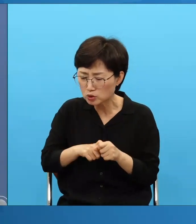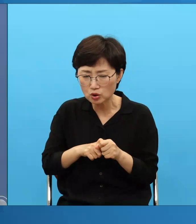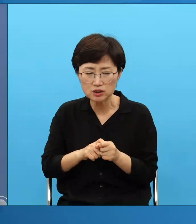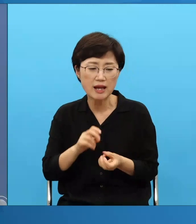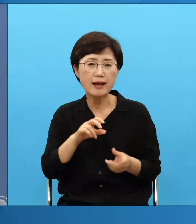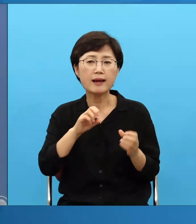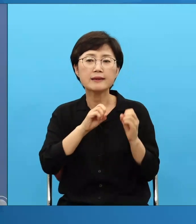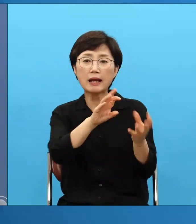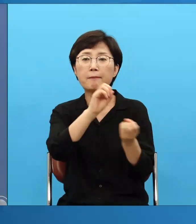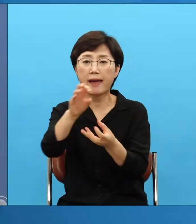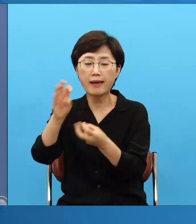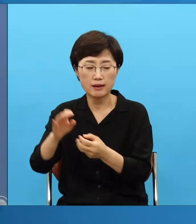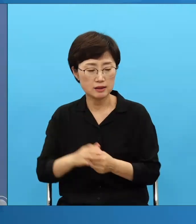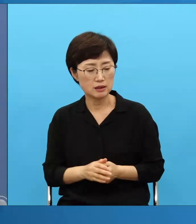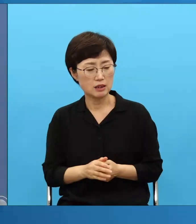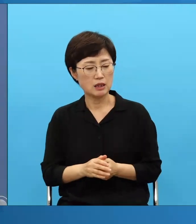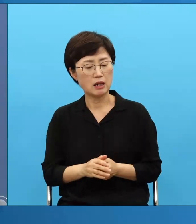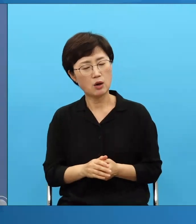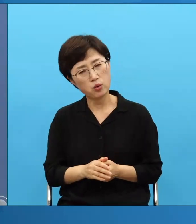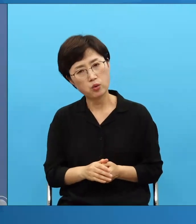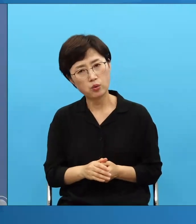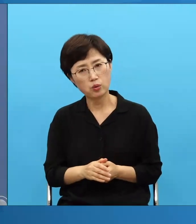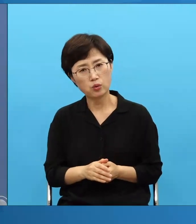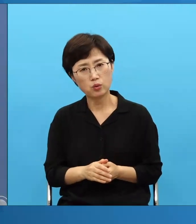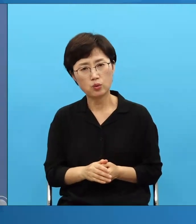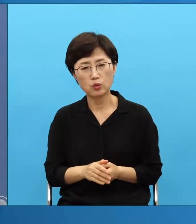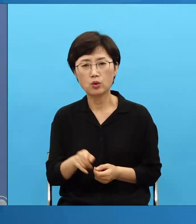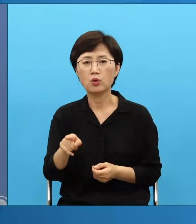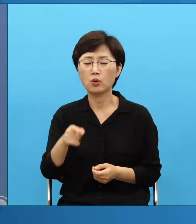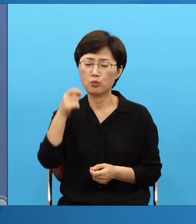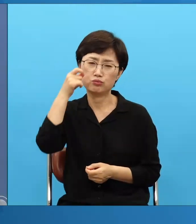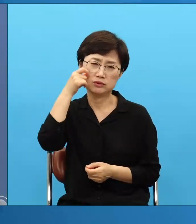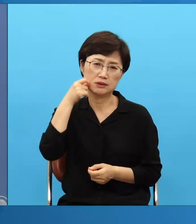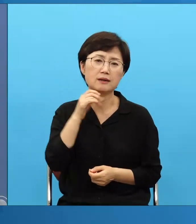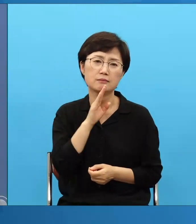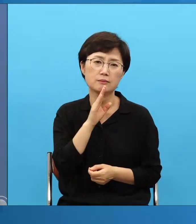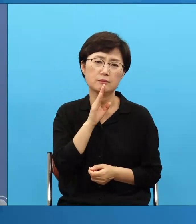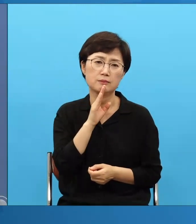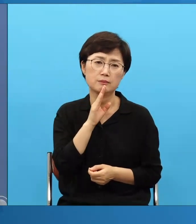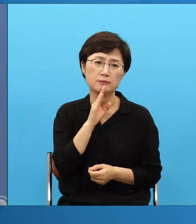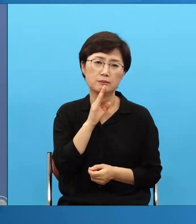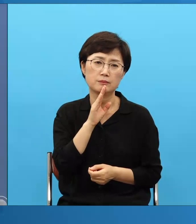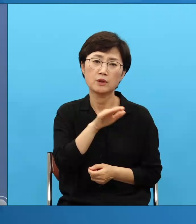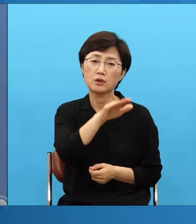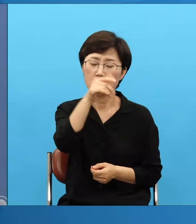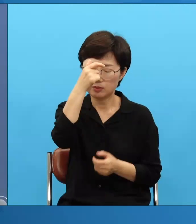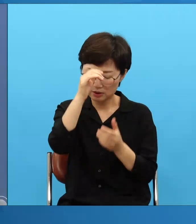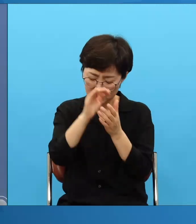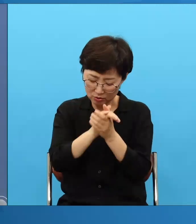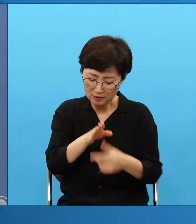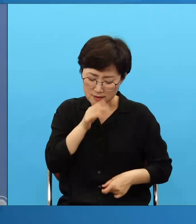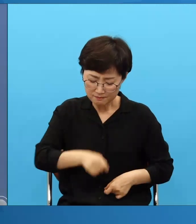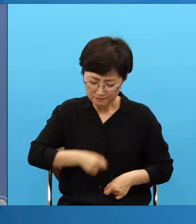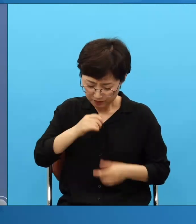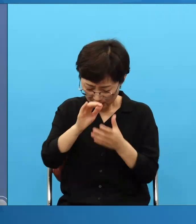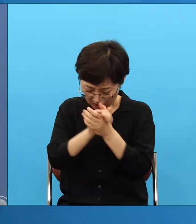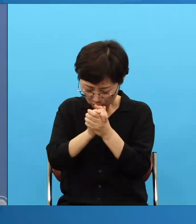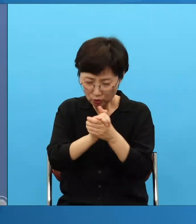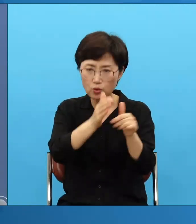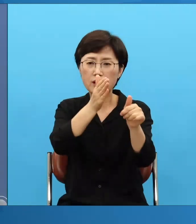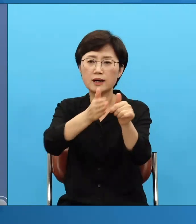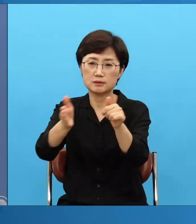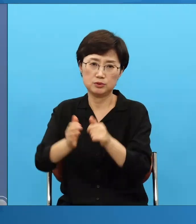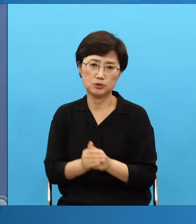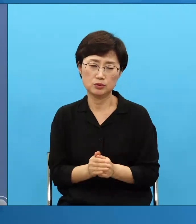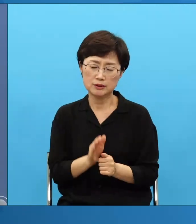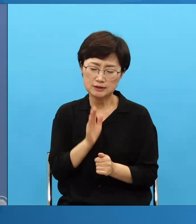man. 살려야 됩니다. We have to restore them. 여러분 기도하셔야 됩니다. And you must pray. 여러분이 진짜 응답 받으셔야 돼요.